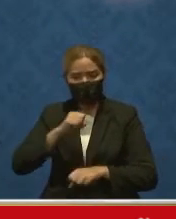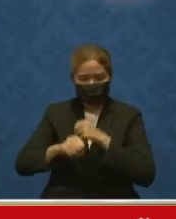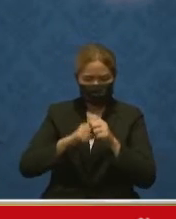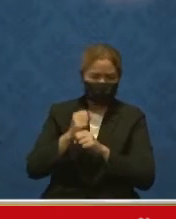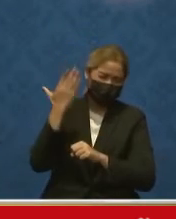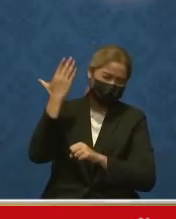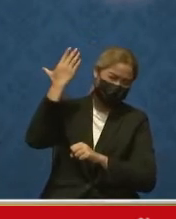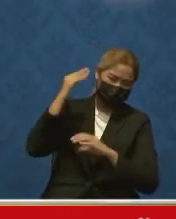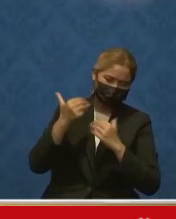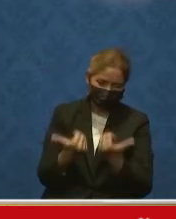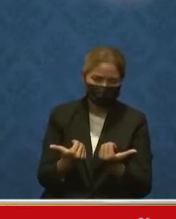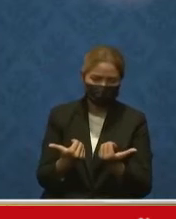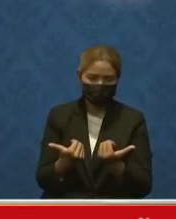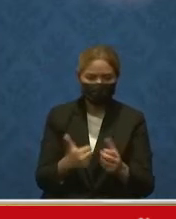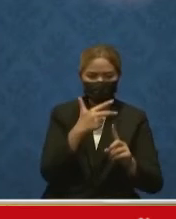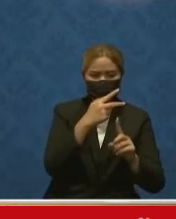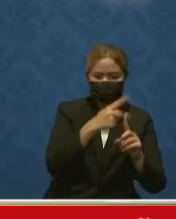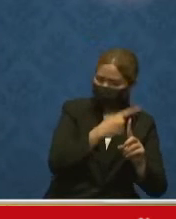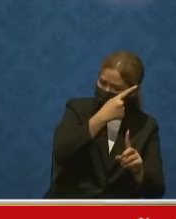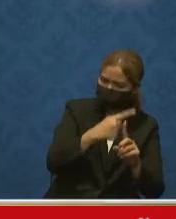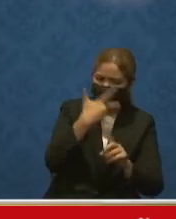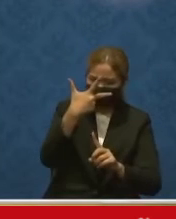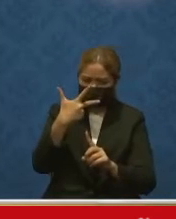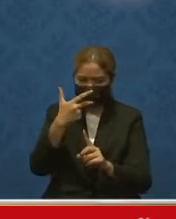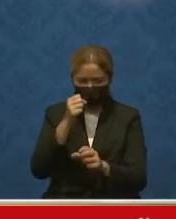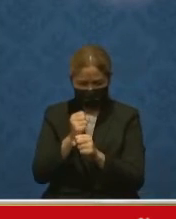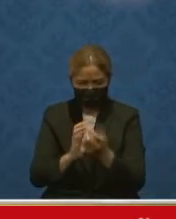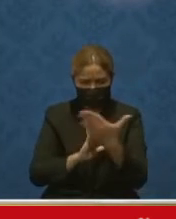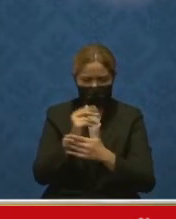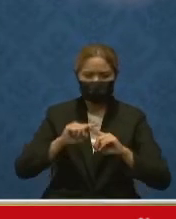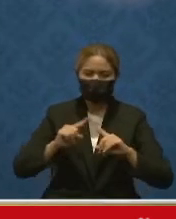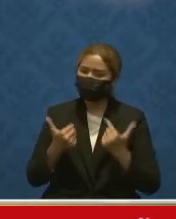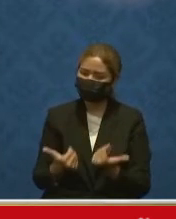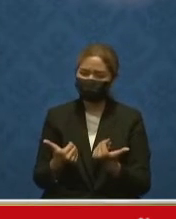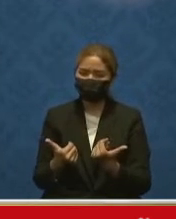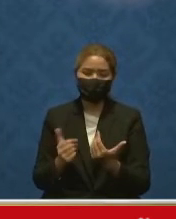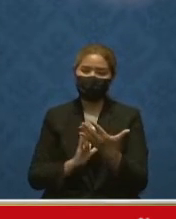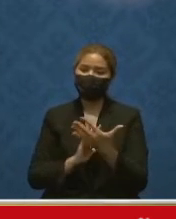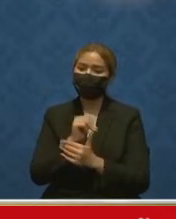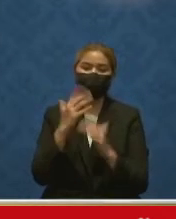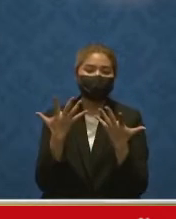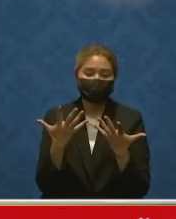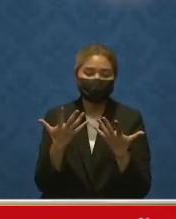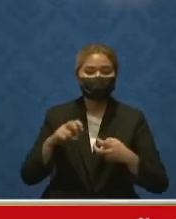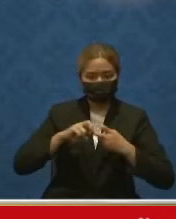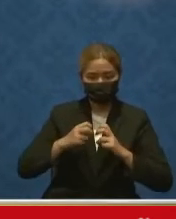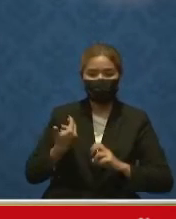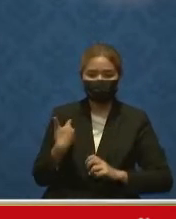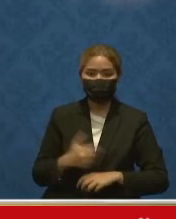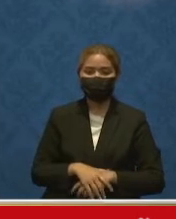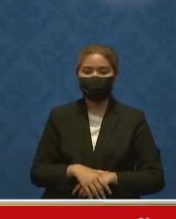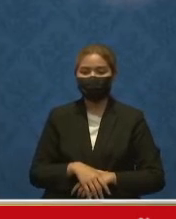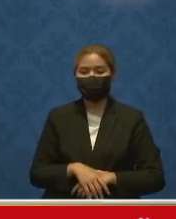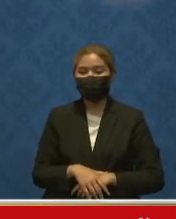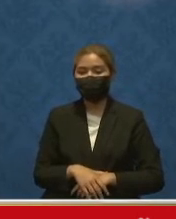3เดือนถึงหนึ่งเดือนเสร็จคุยนะครับขี้คุยขี้โม้นี่ครับอ่ะนายมูว่าเธอครับบอกว่าค่อยทำค่อย